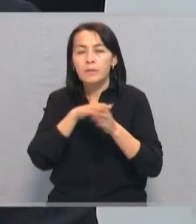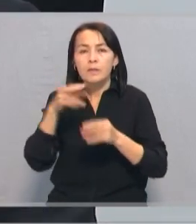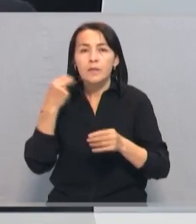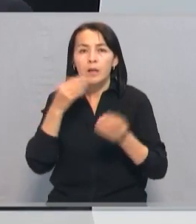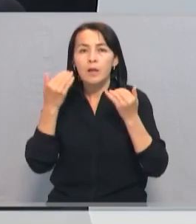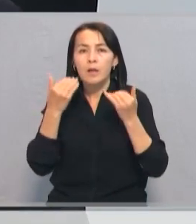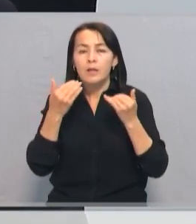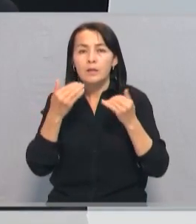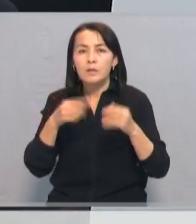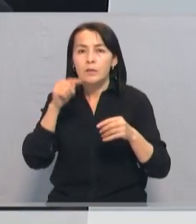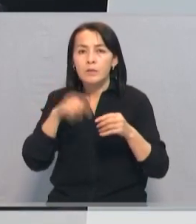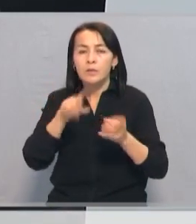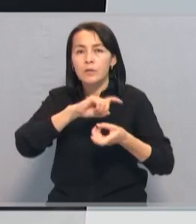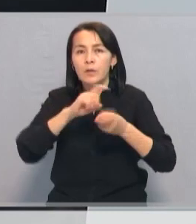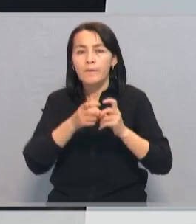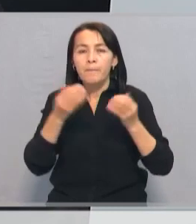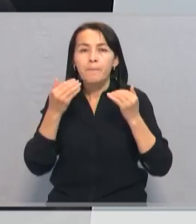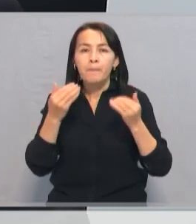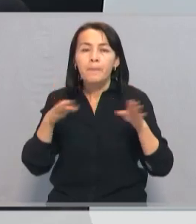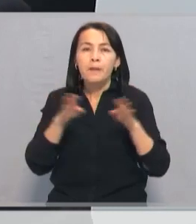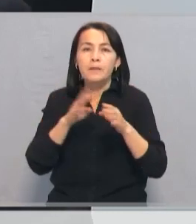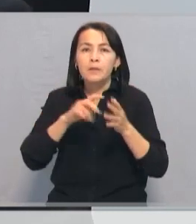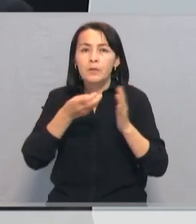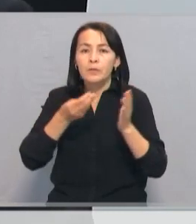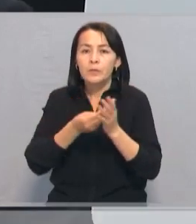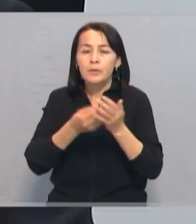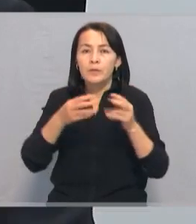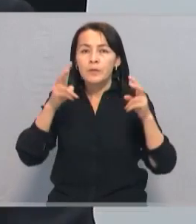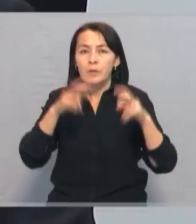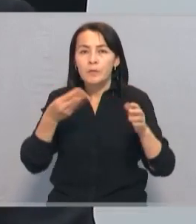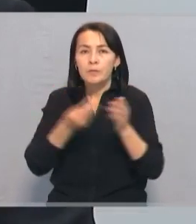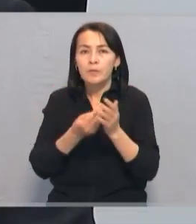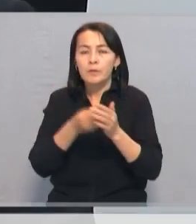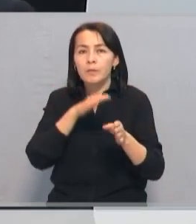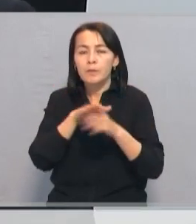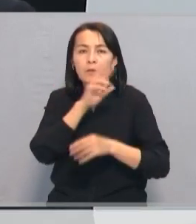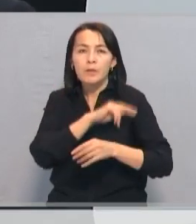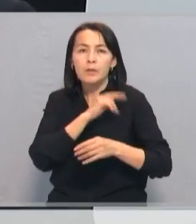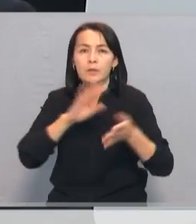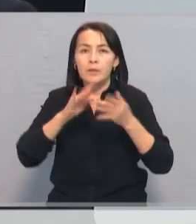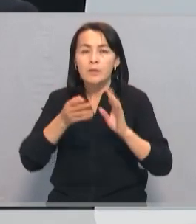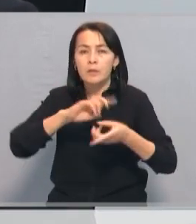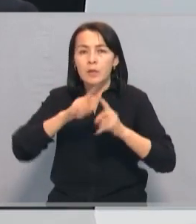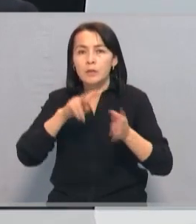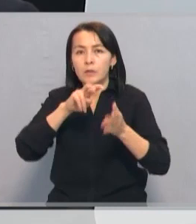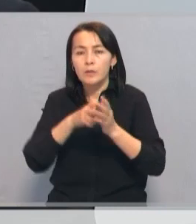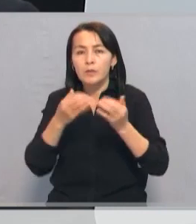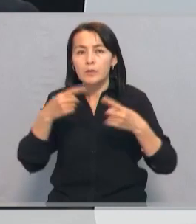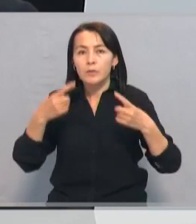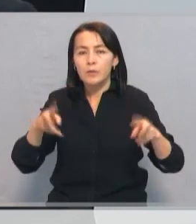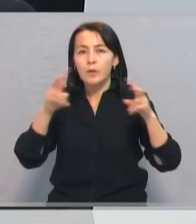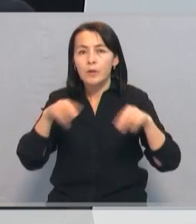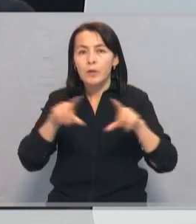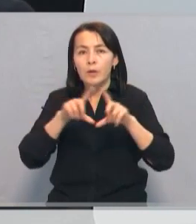качественно. Активизируйте борьбу с уклонением от уплаты налогов и таможенных платежей. Проведите работу по цифровизации налогового и